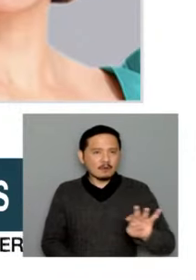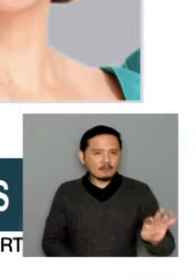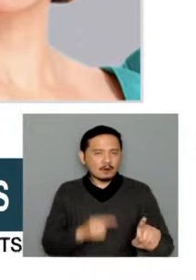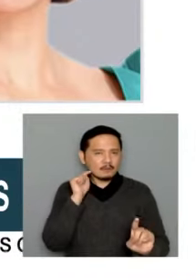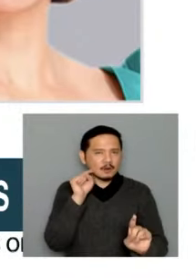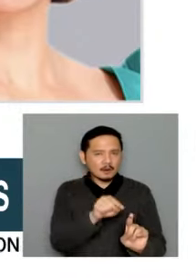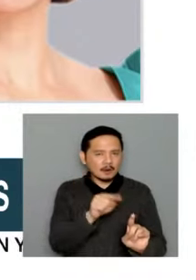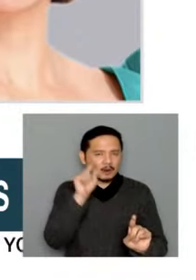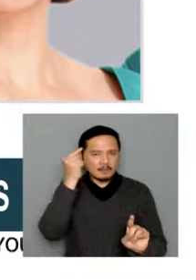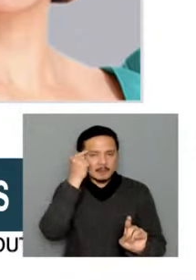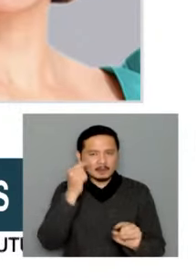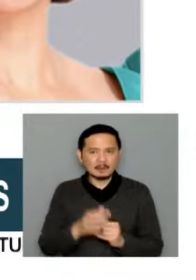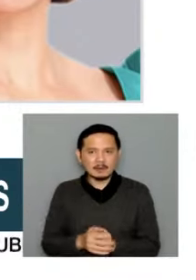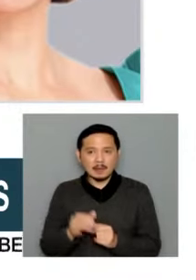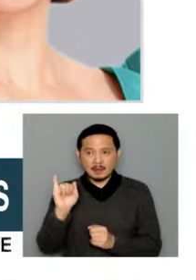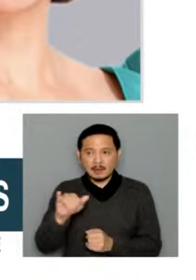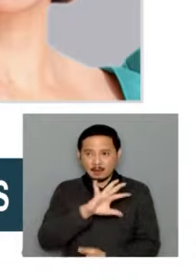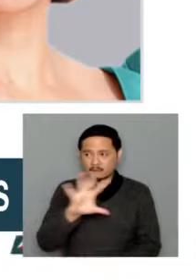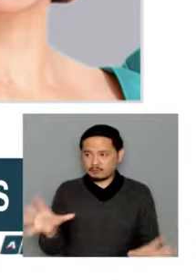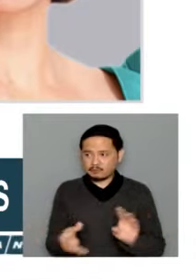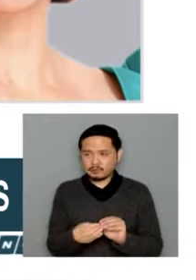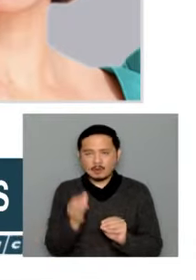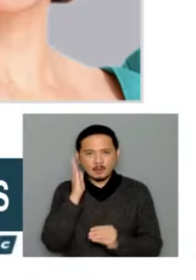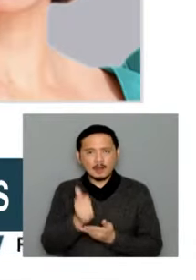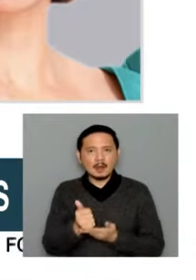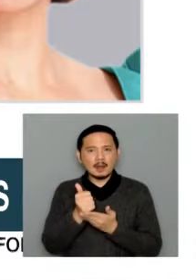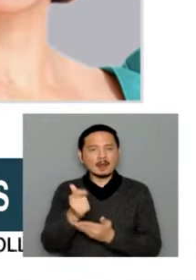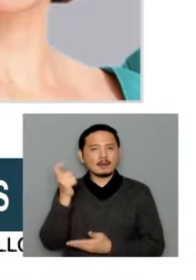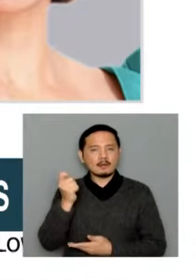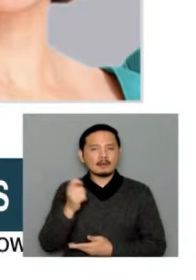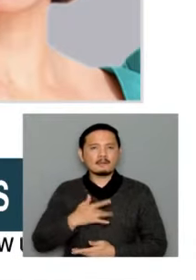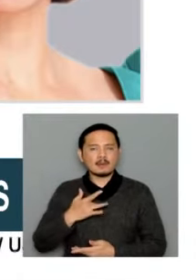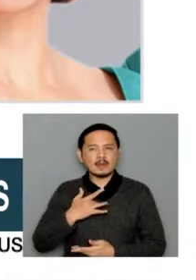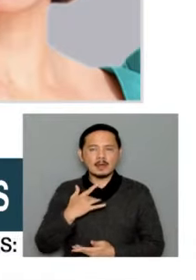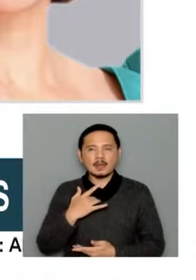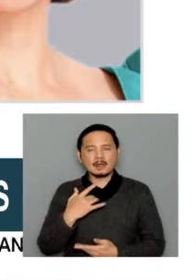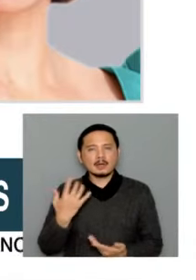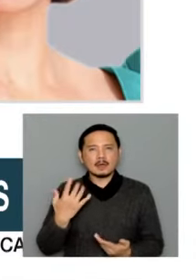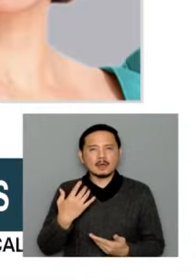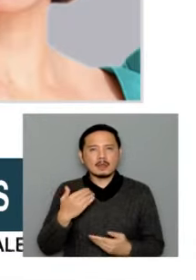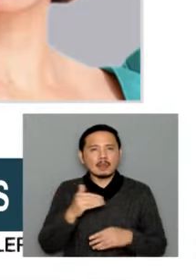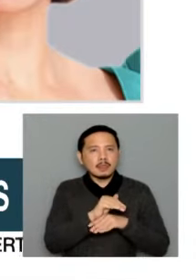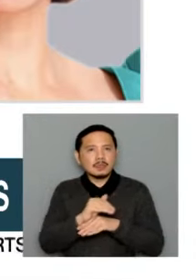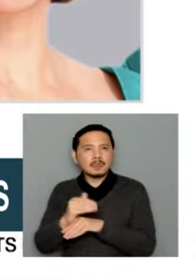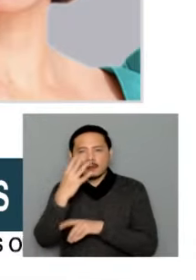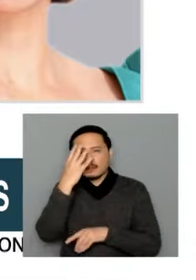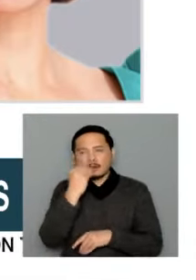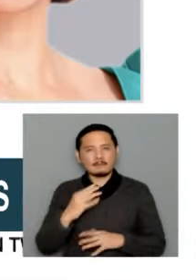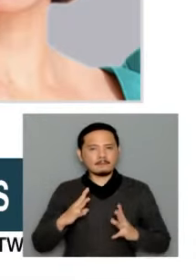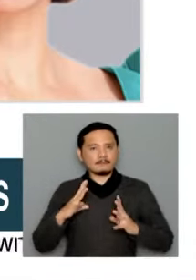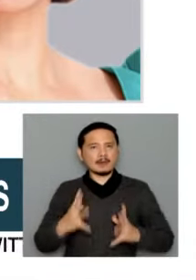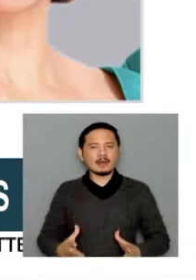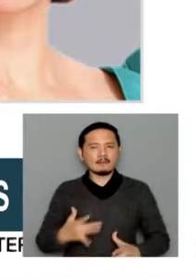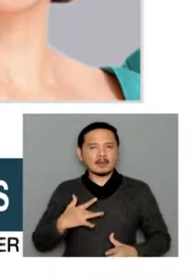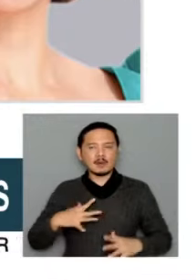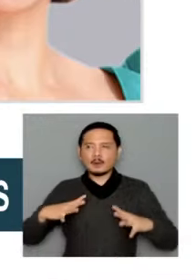ito, makakatulog ka na mahimbing sa gabi. No, parang yun ang binibili mo eh. Hindi po ba? So, hindi